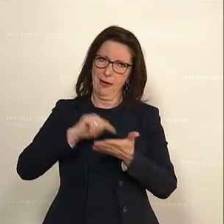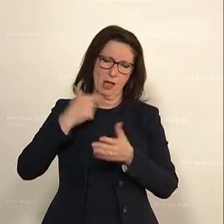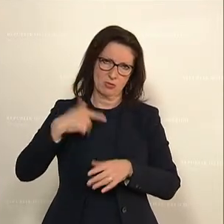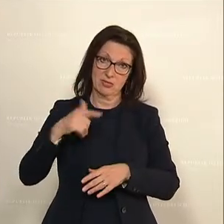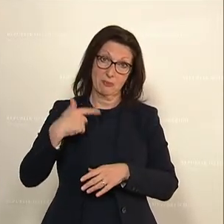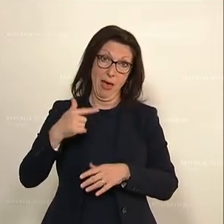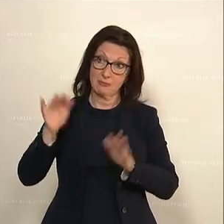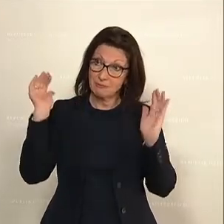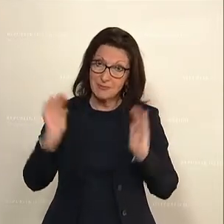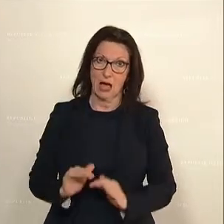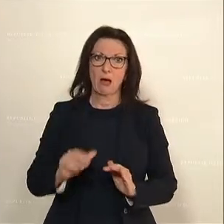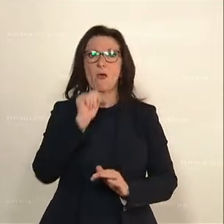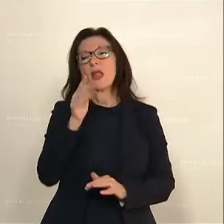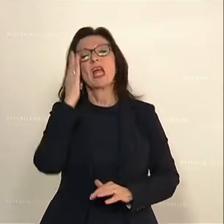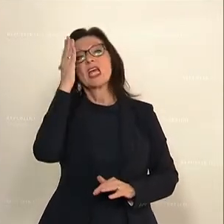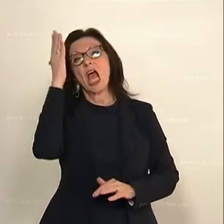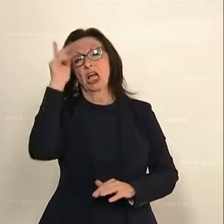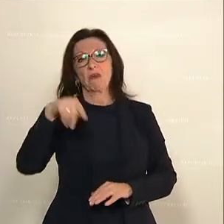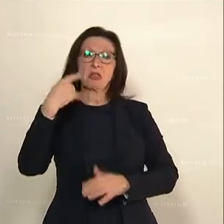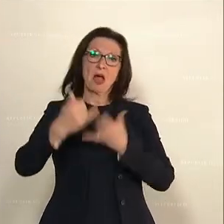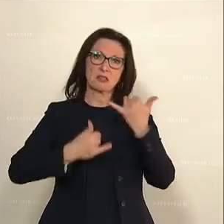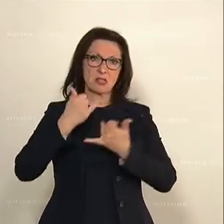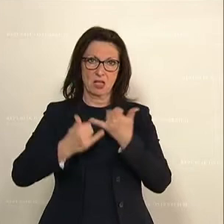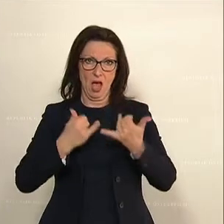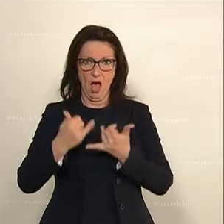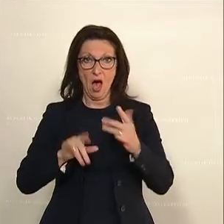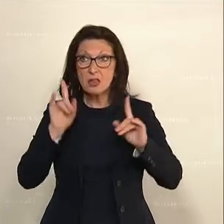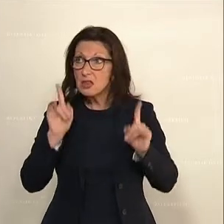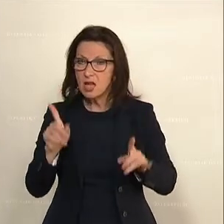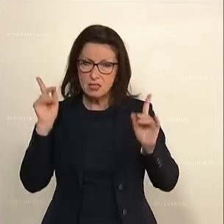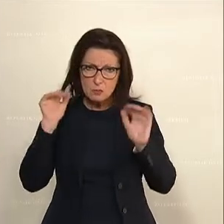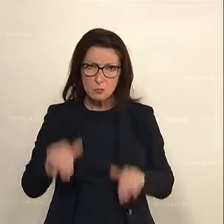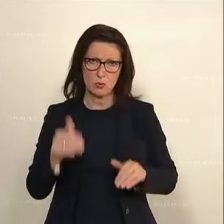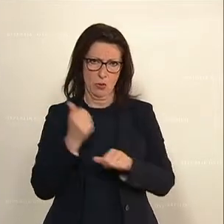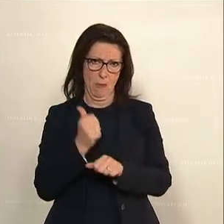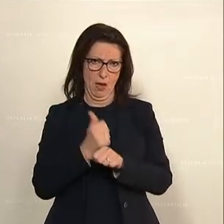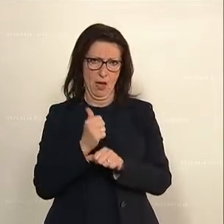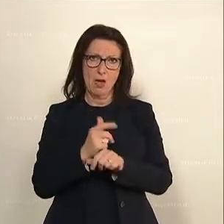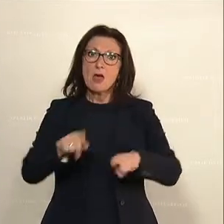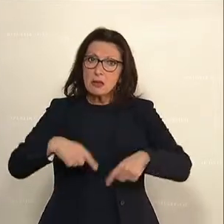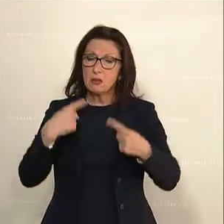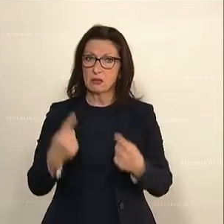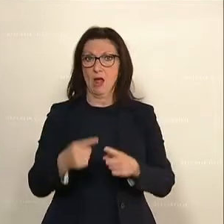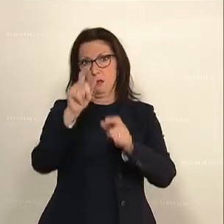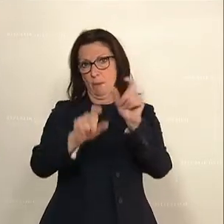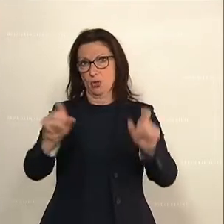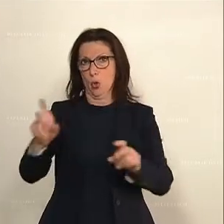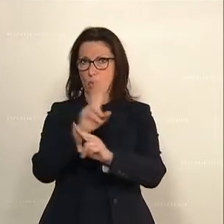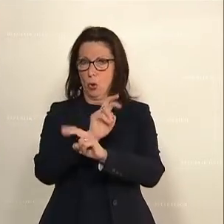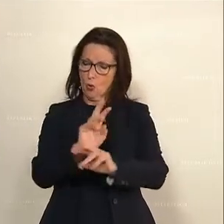01.01.2022 und nicht erst irgendwann nächstes Jahr ist ein Gebot der Stunde, um die Österreicher